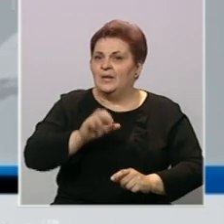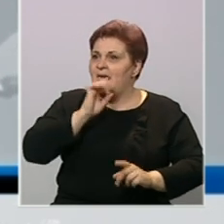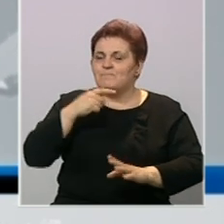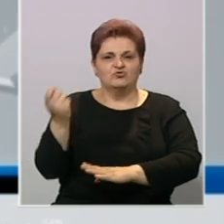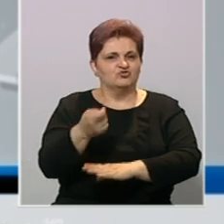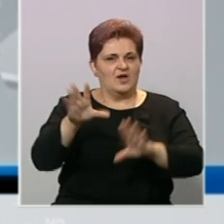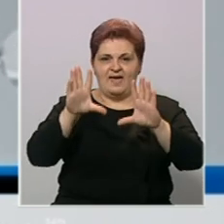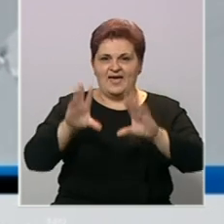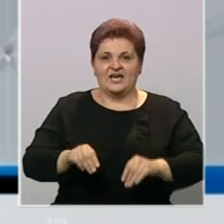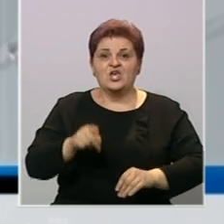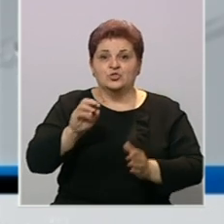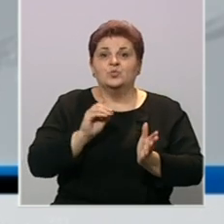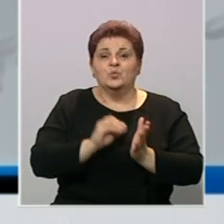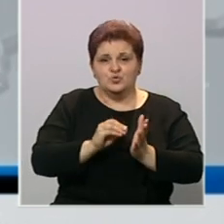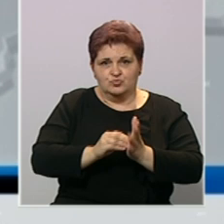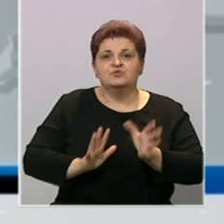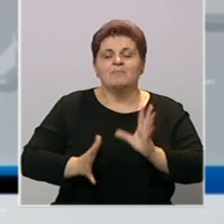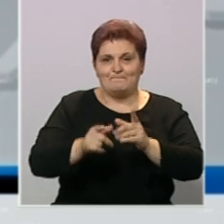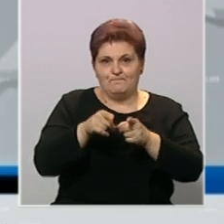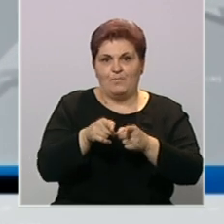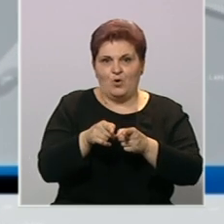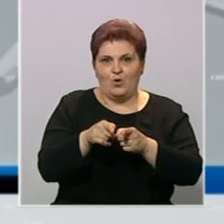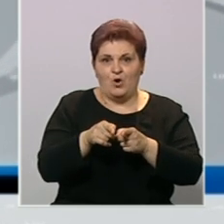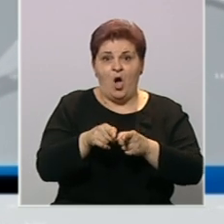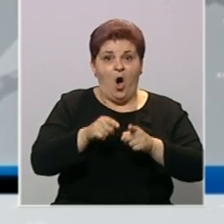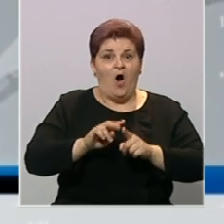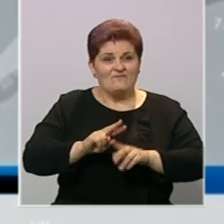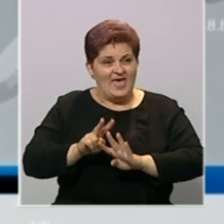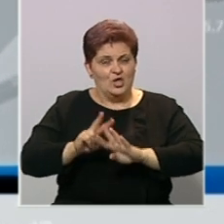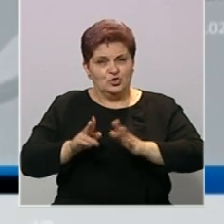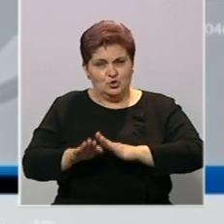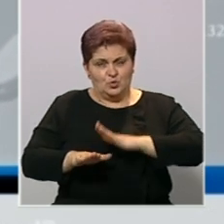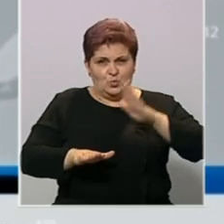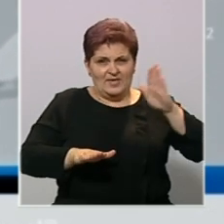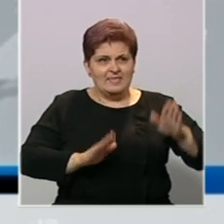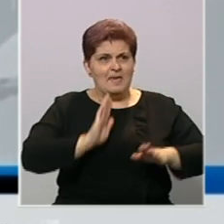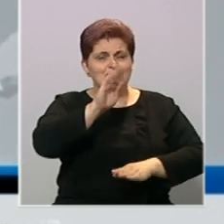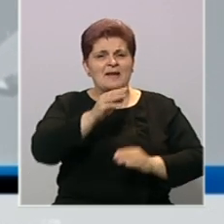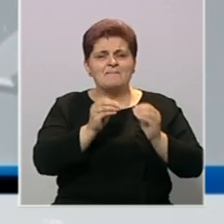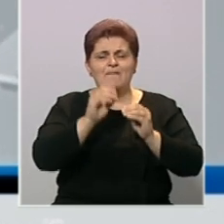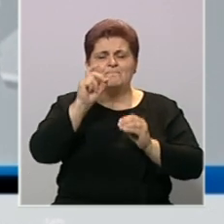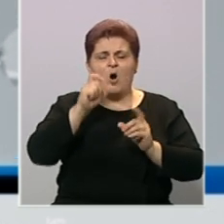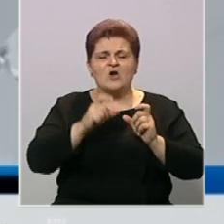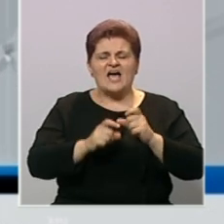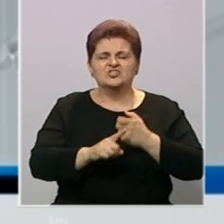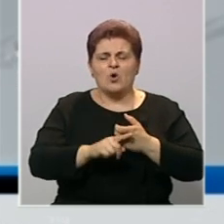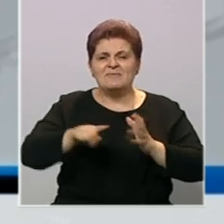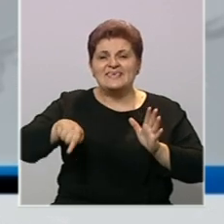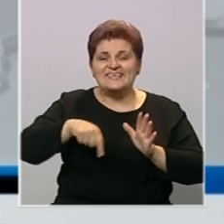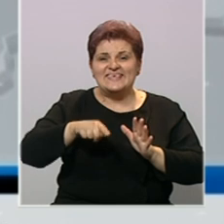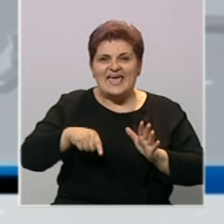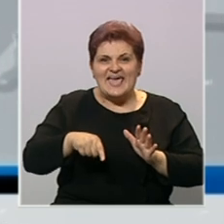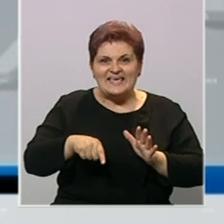požar, tu još uvijek imamo aktivan požar. A ovaj ostali dio koji je išao prema Boračkom jezeru, prema borcima,